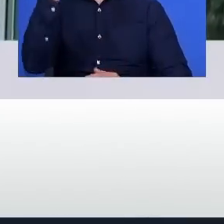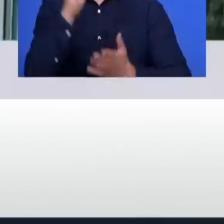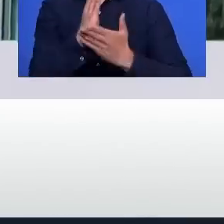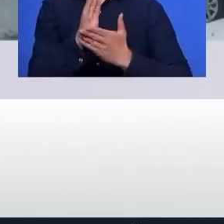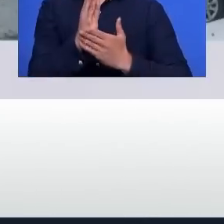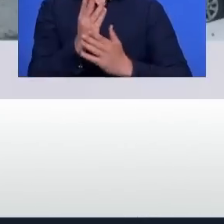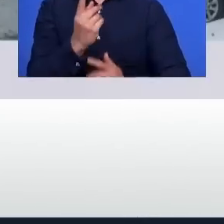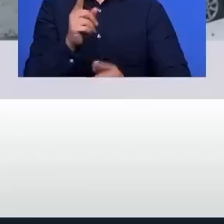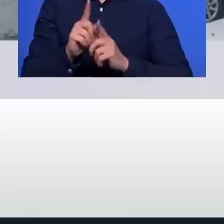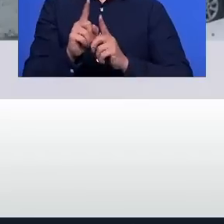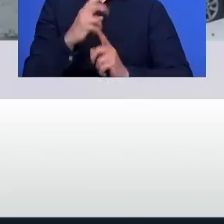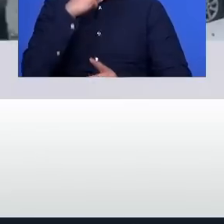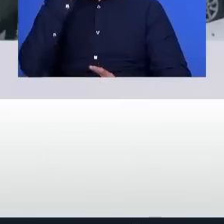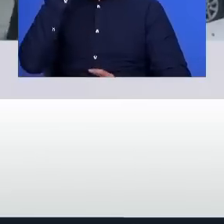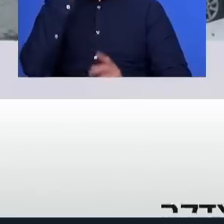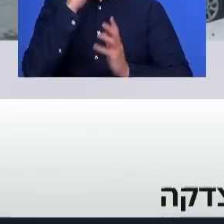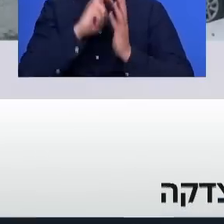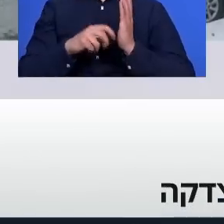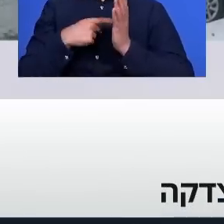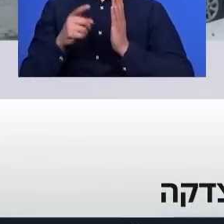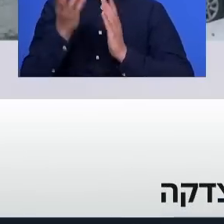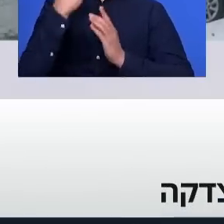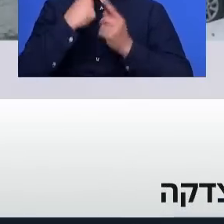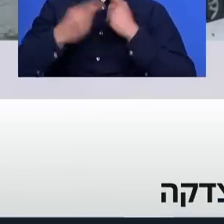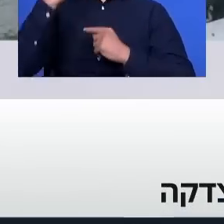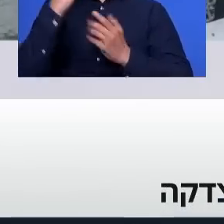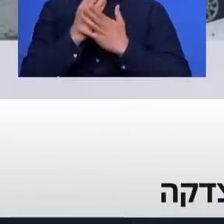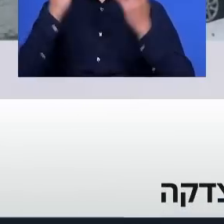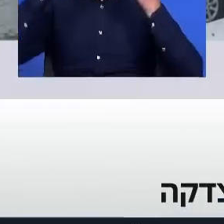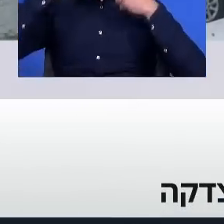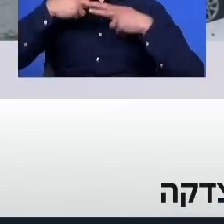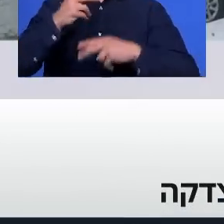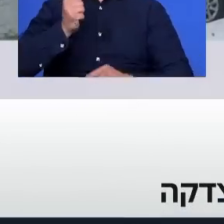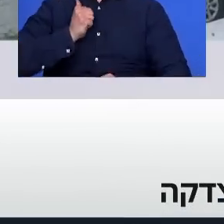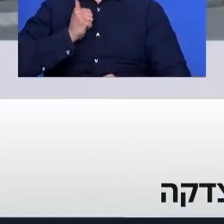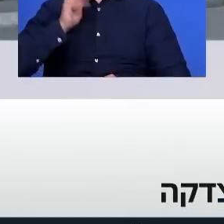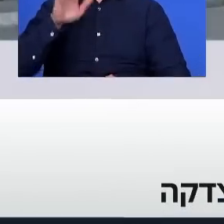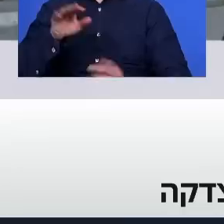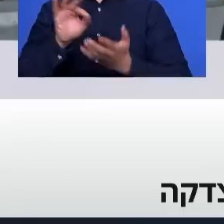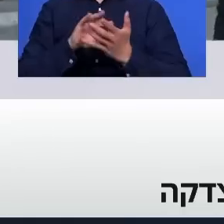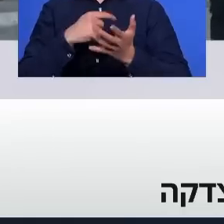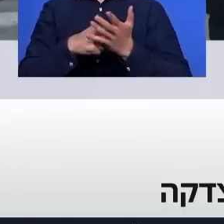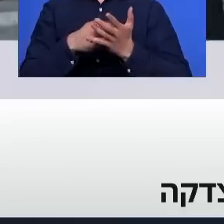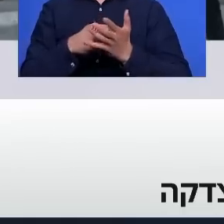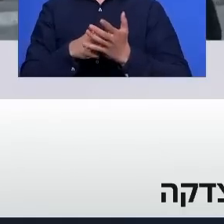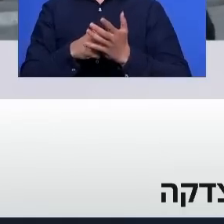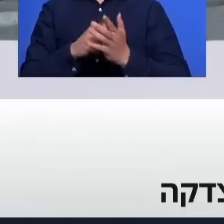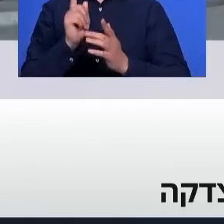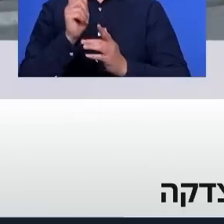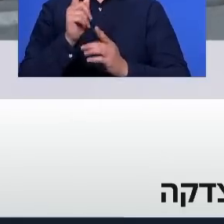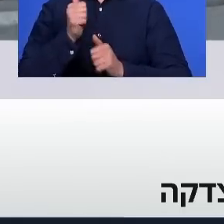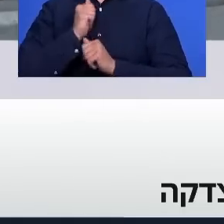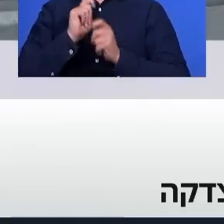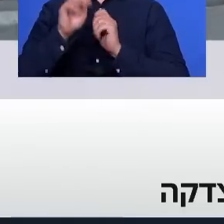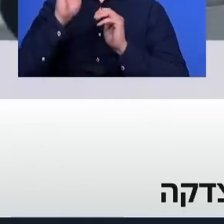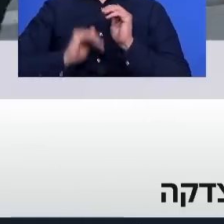עצמם איזושהי הטבת מס שהוסדרה לפני שנים בהסכם בין הצבא לבין משרד האוצר. המשרתים בצבא משלמים פחות